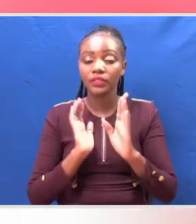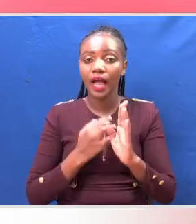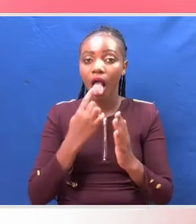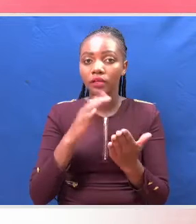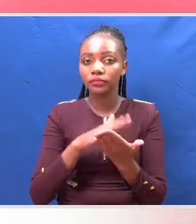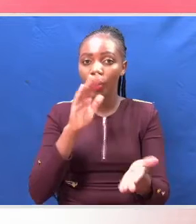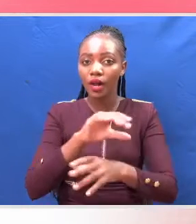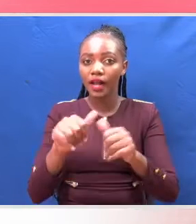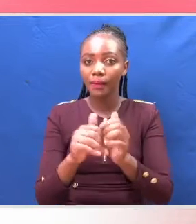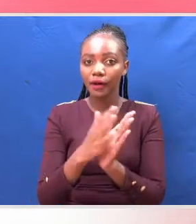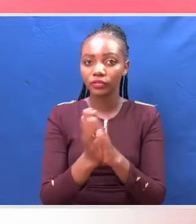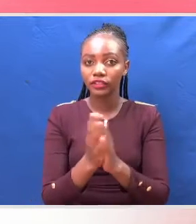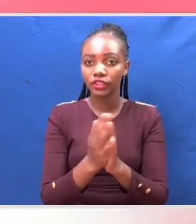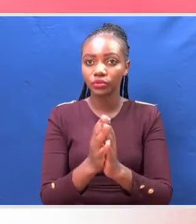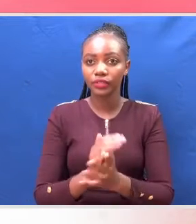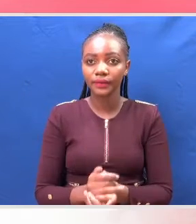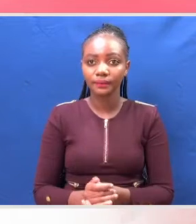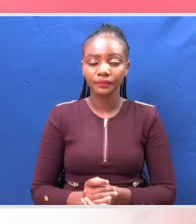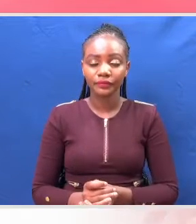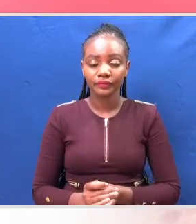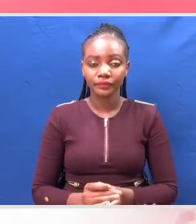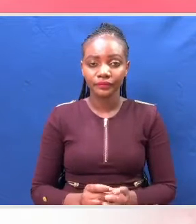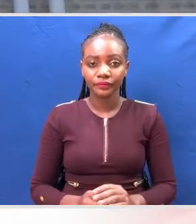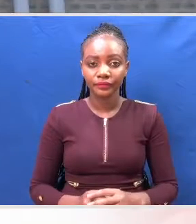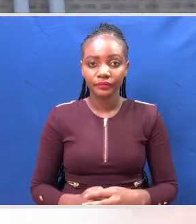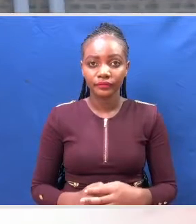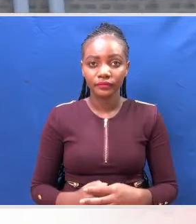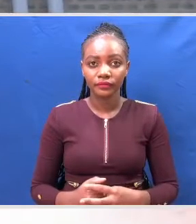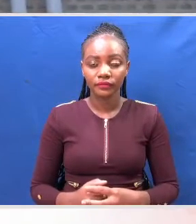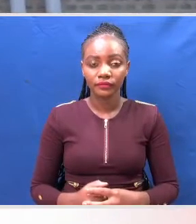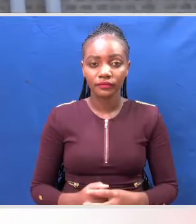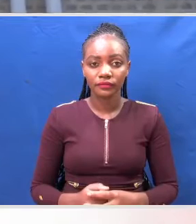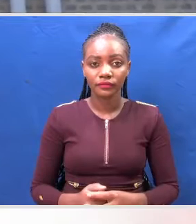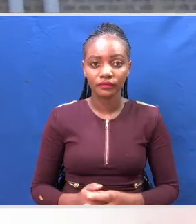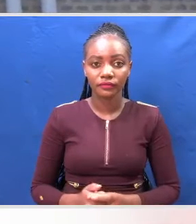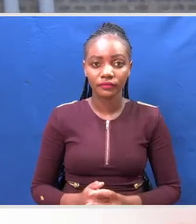Baranga anatufungulia jamvi la upeo.